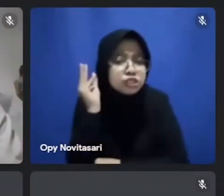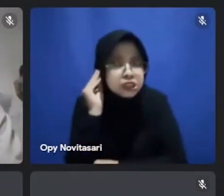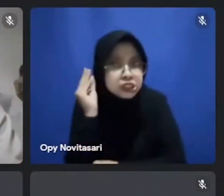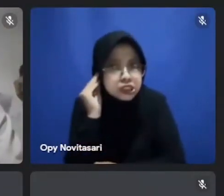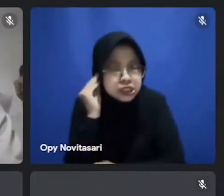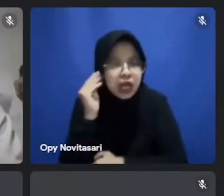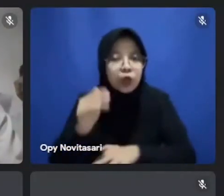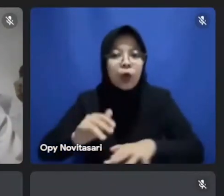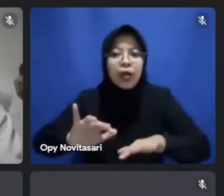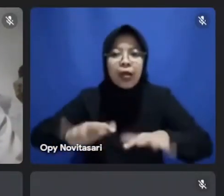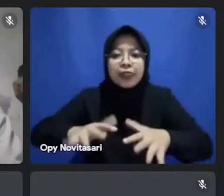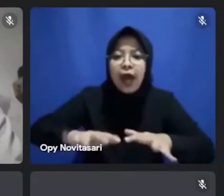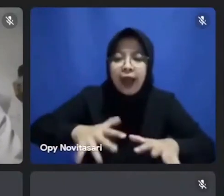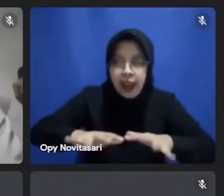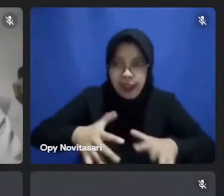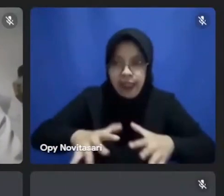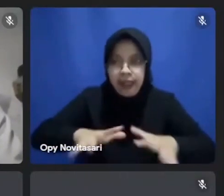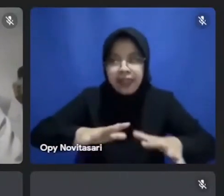getaran